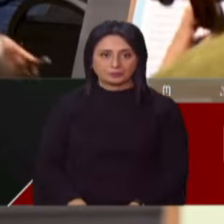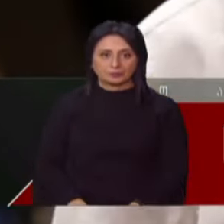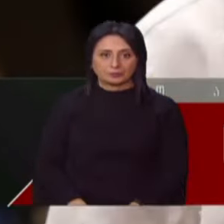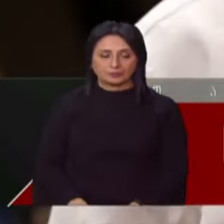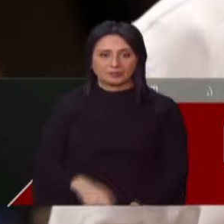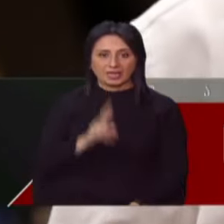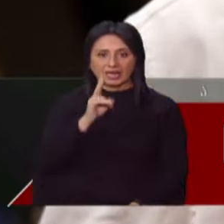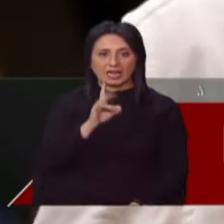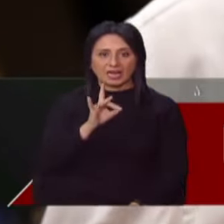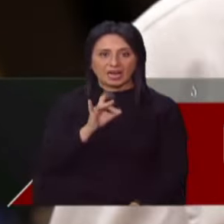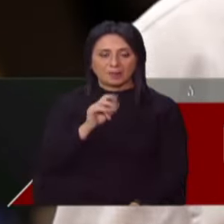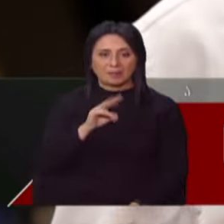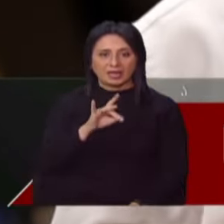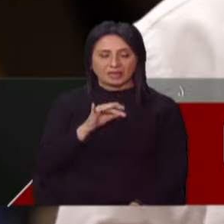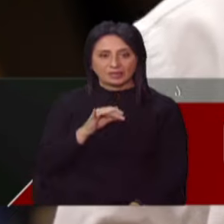Გიდონ კრემერი